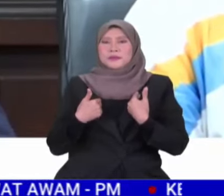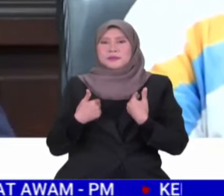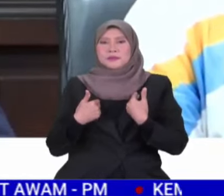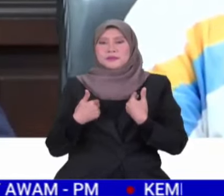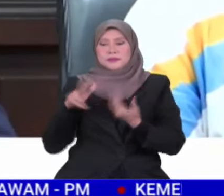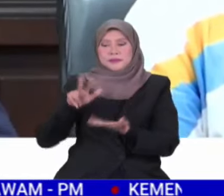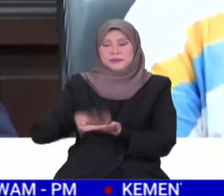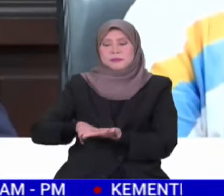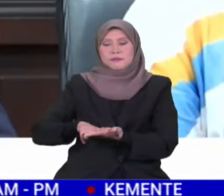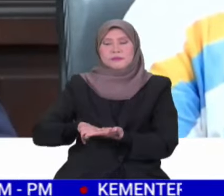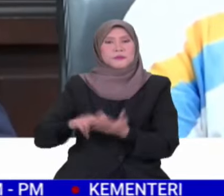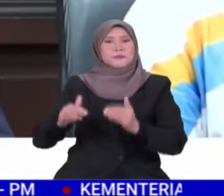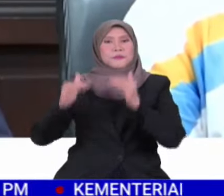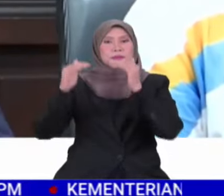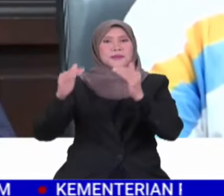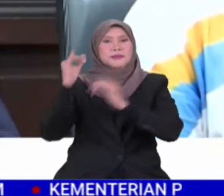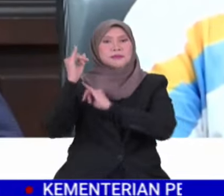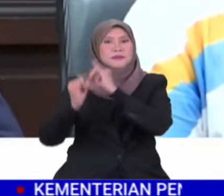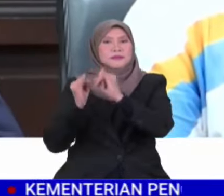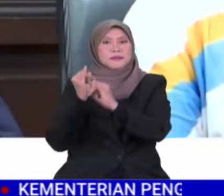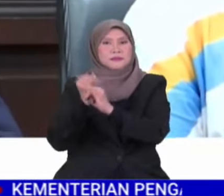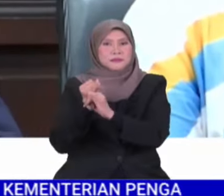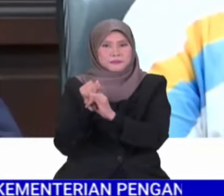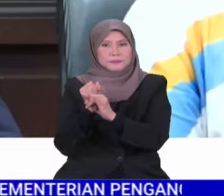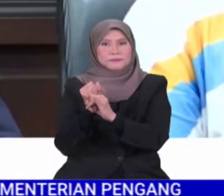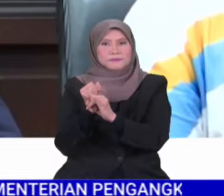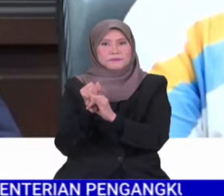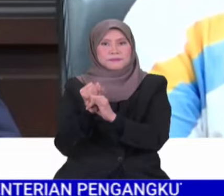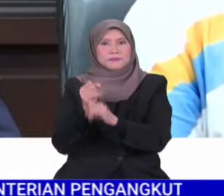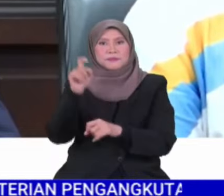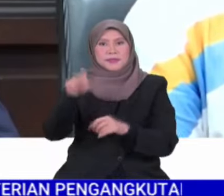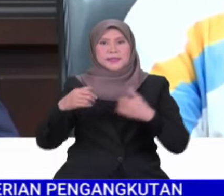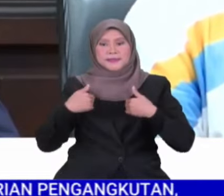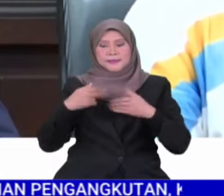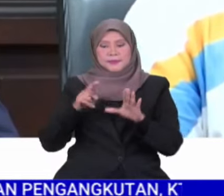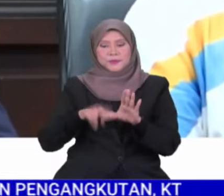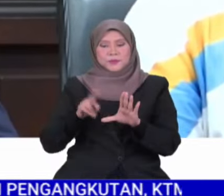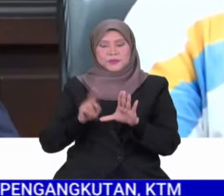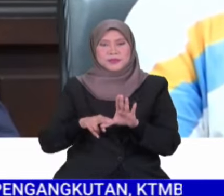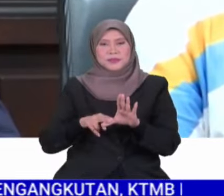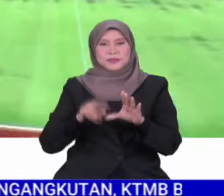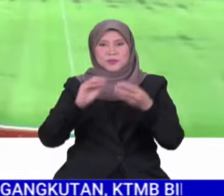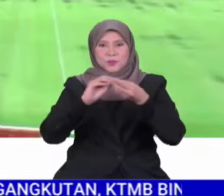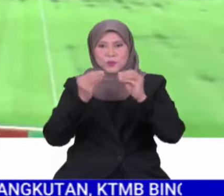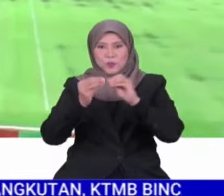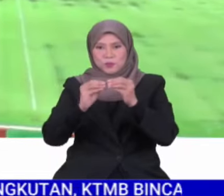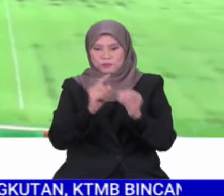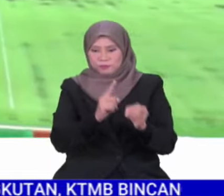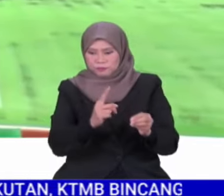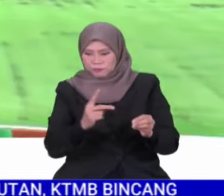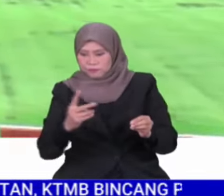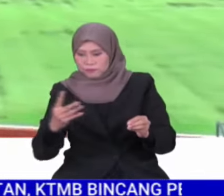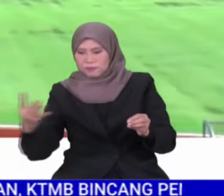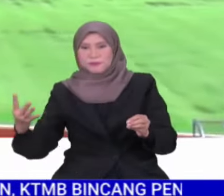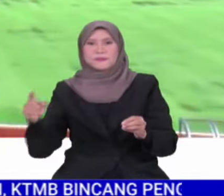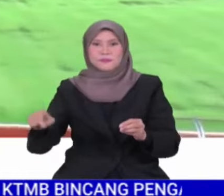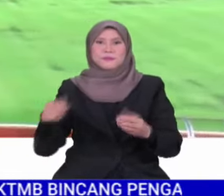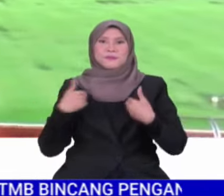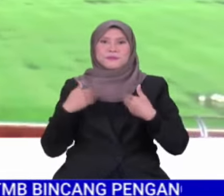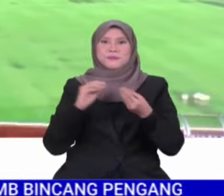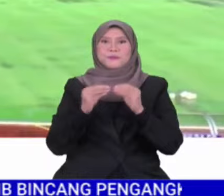yang diiktiraf di peringkat antarabangsa, mesti ada seat yang khas tu, yang bernombor.